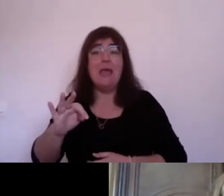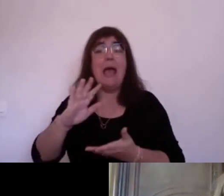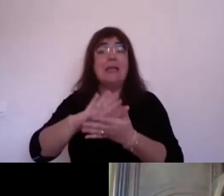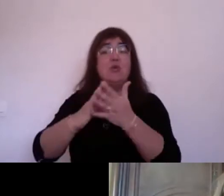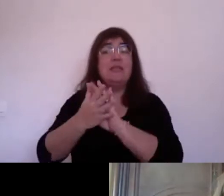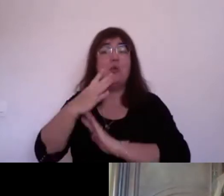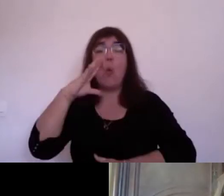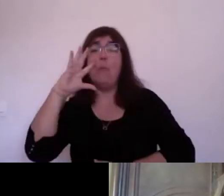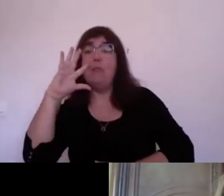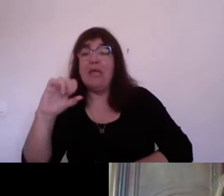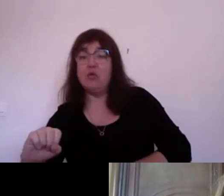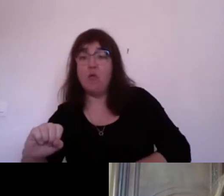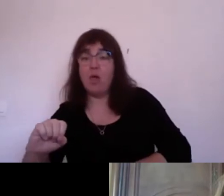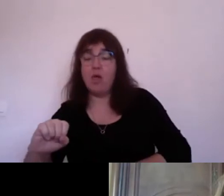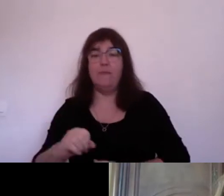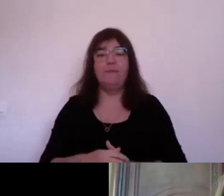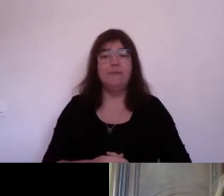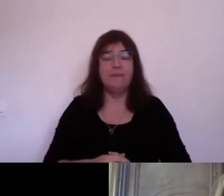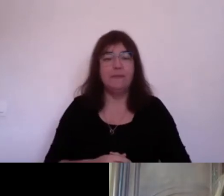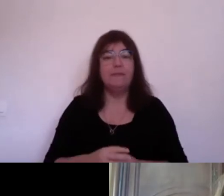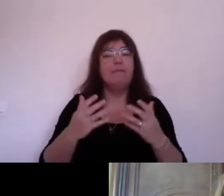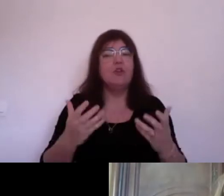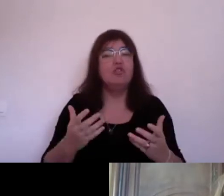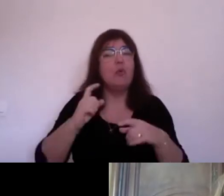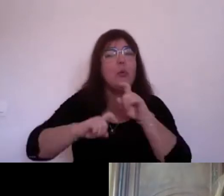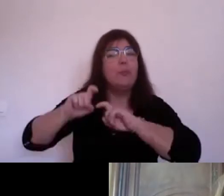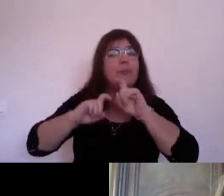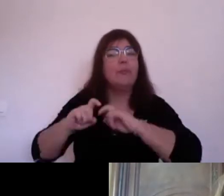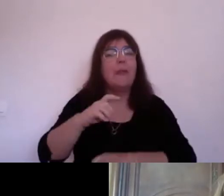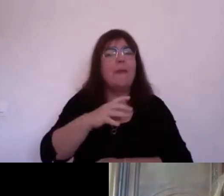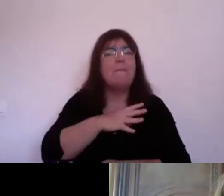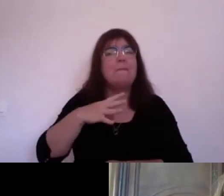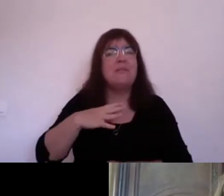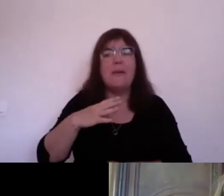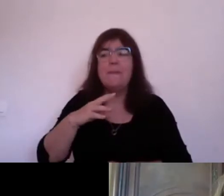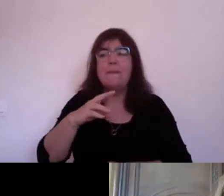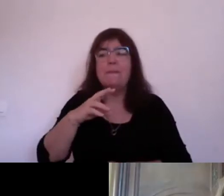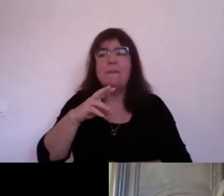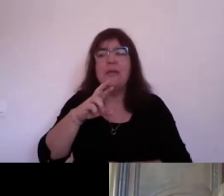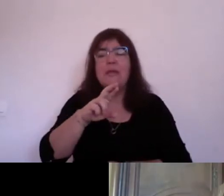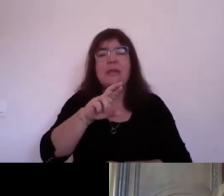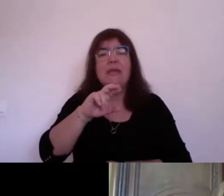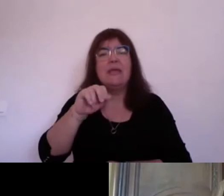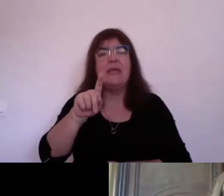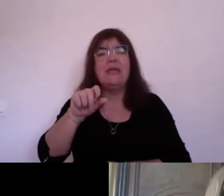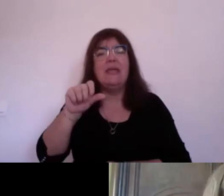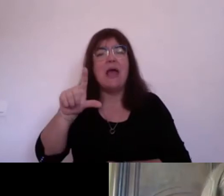justement, je rebondis un peu sur ce que vient de dire Madame Rigal parce que Percevoir réalise des